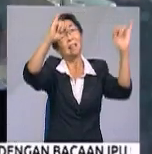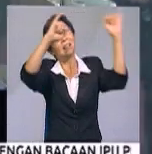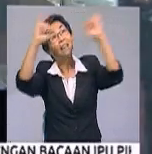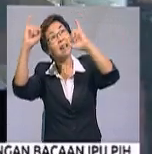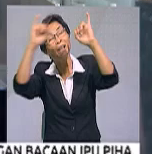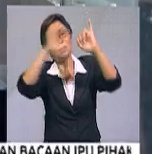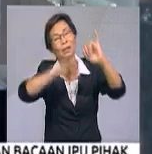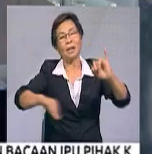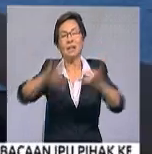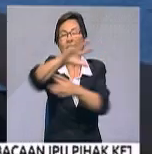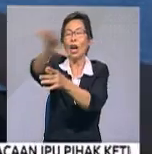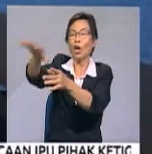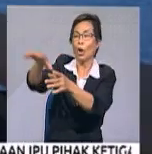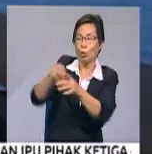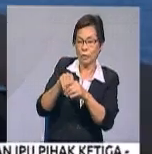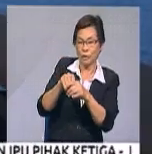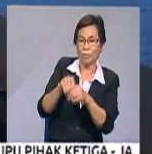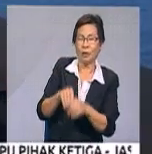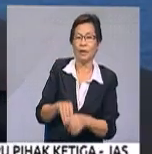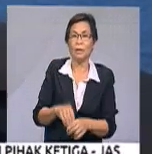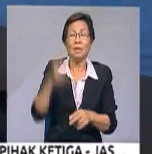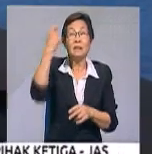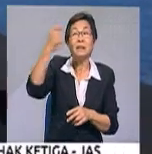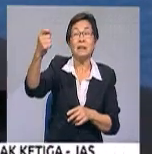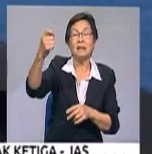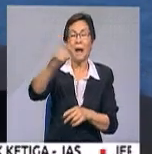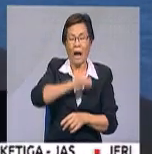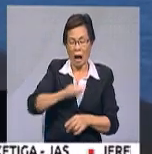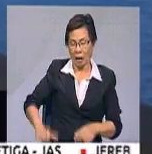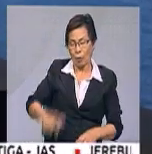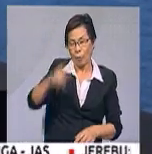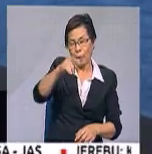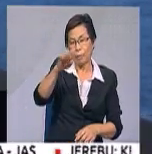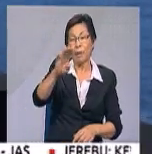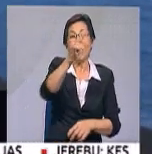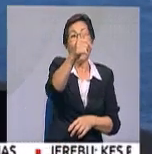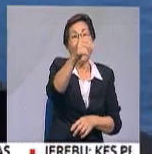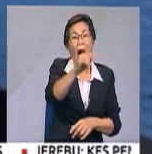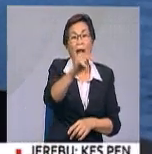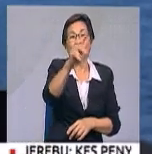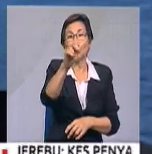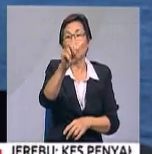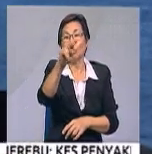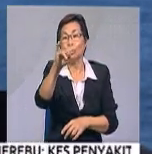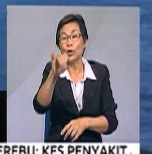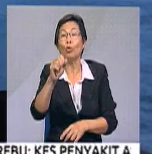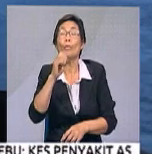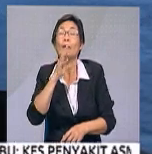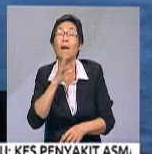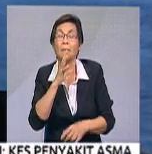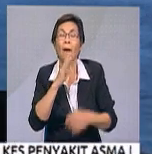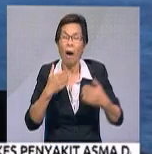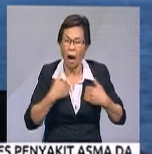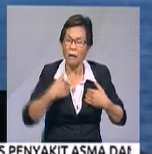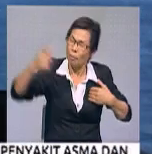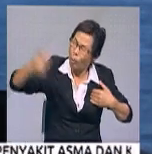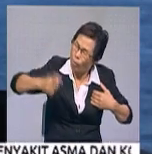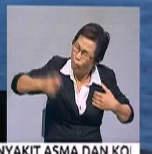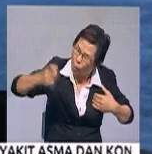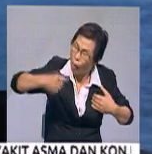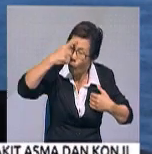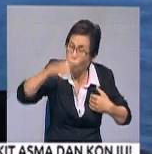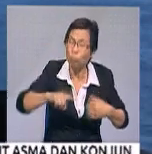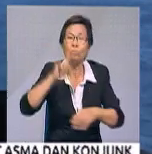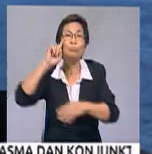dan keterangkuman. Setiausaha Agung PBB Antonio Guterres pula menegaskan bahawa terdapat keperluan